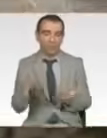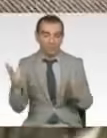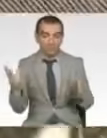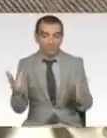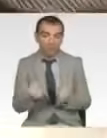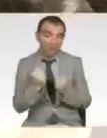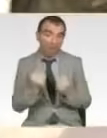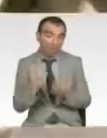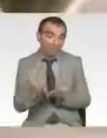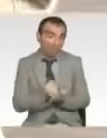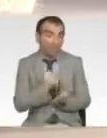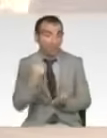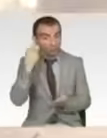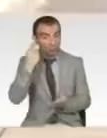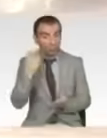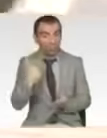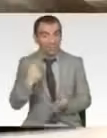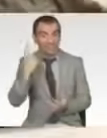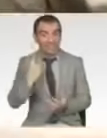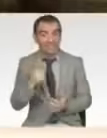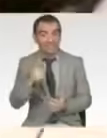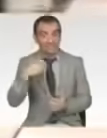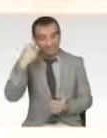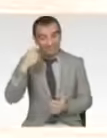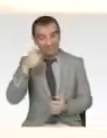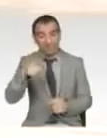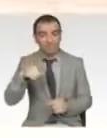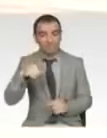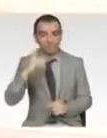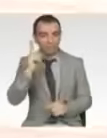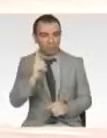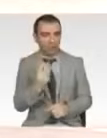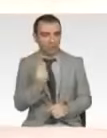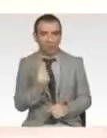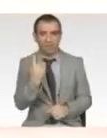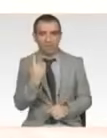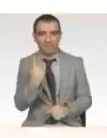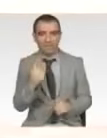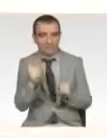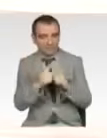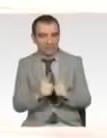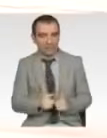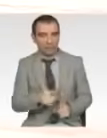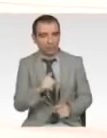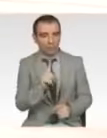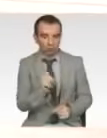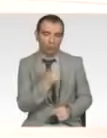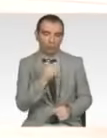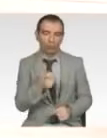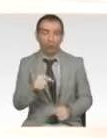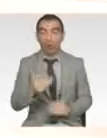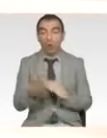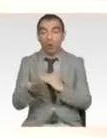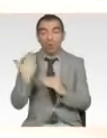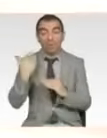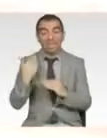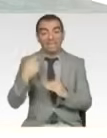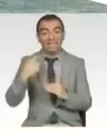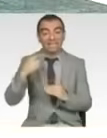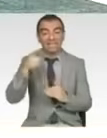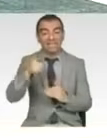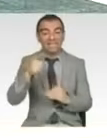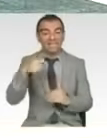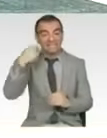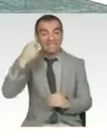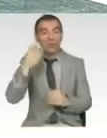Başardığımızı düşünüyorum çünkü ilk filmde iyi bir seyirci sayısına ulaştık. Bir rekor diyebilirim çünkü daha önce dizisi olmayıp